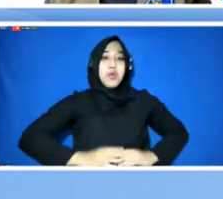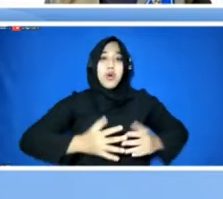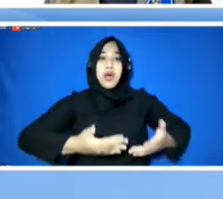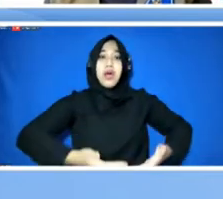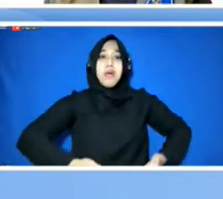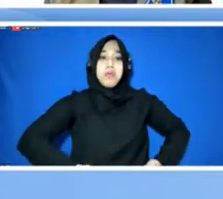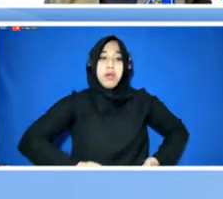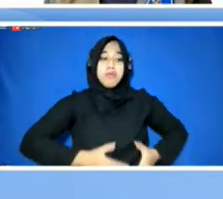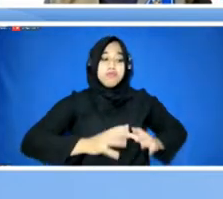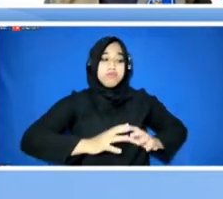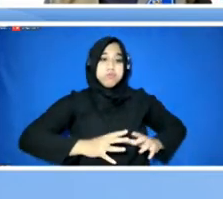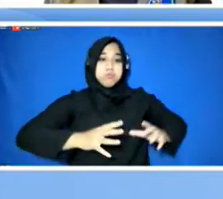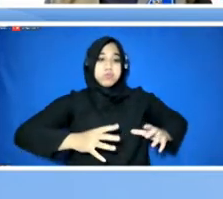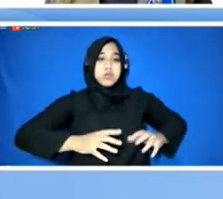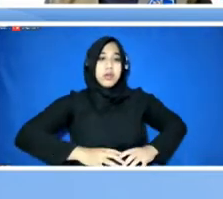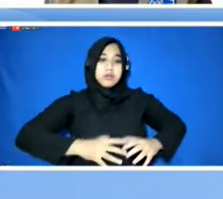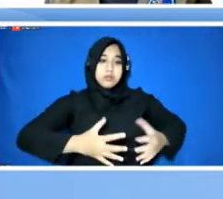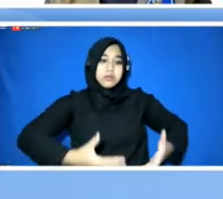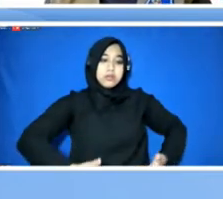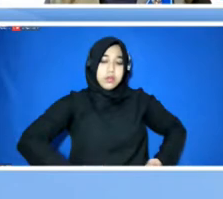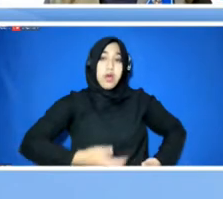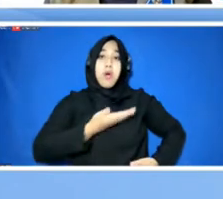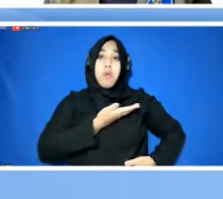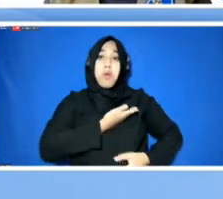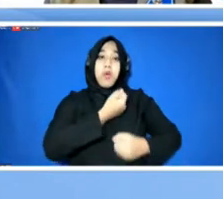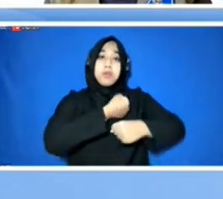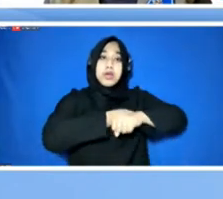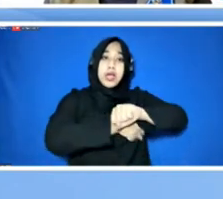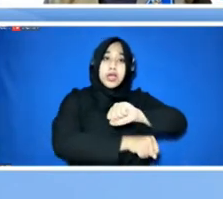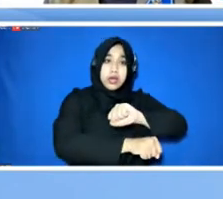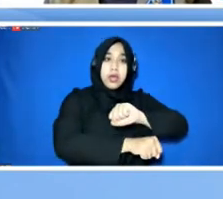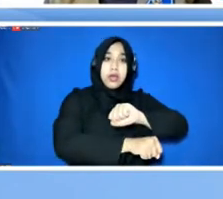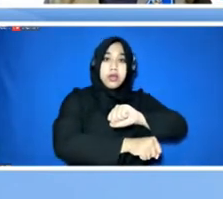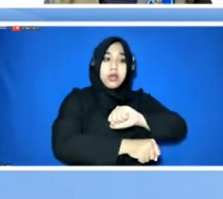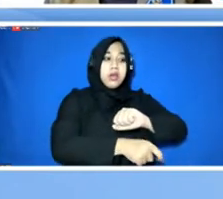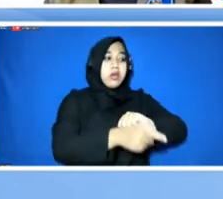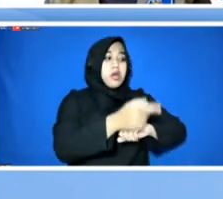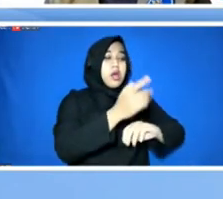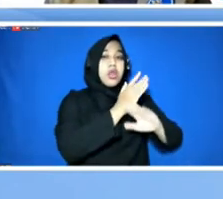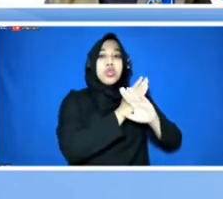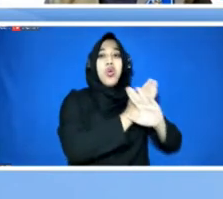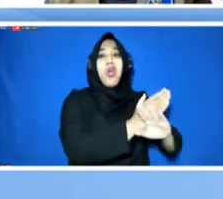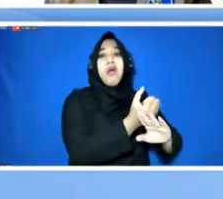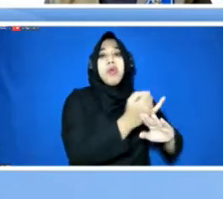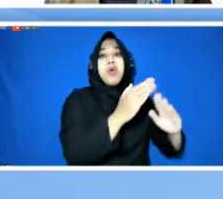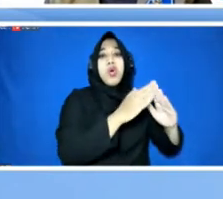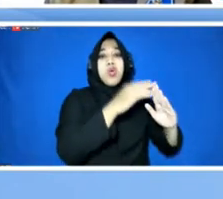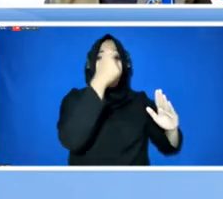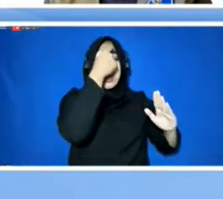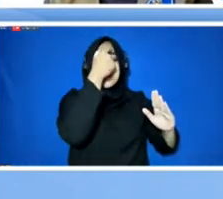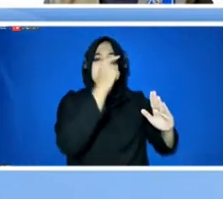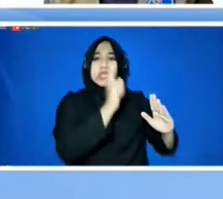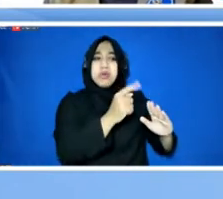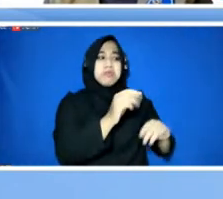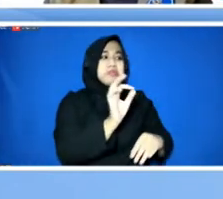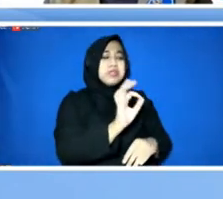hamil besar mau melahirkan, mereka ditolak dari beberapa rumah sakit karena tidak